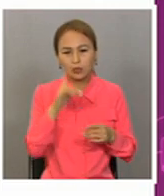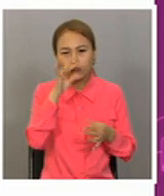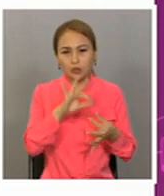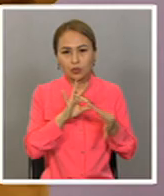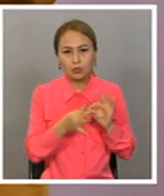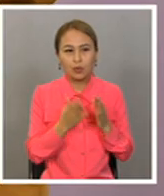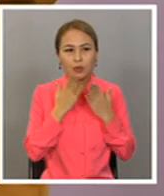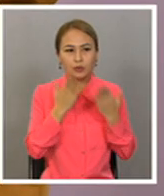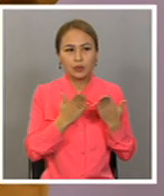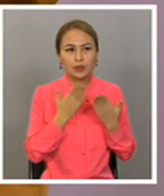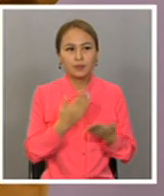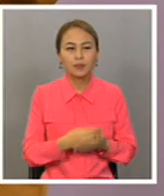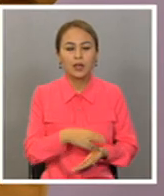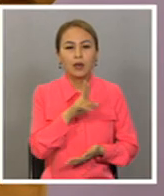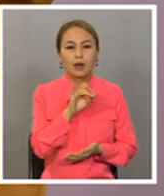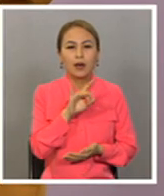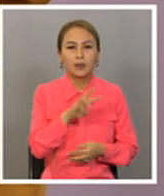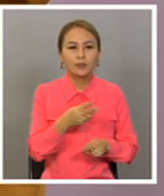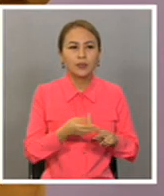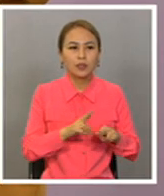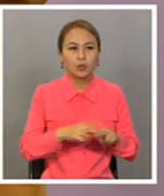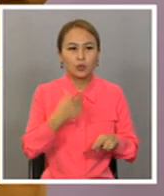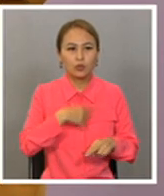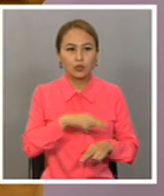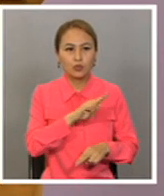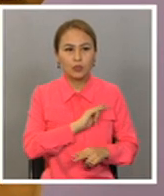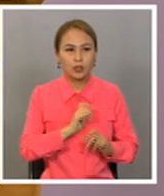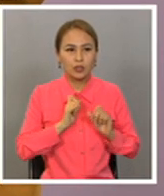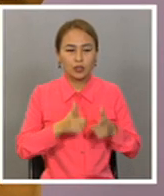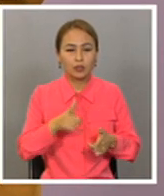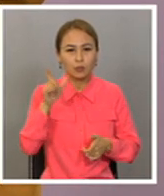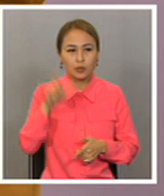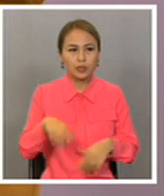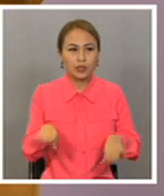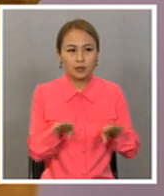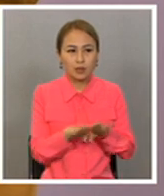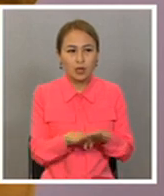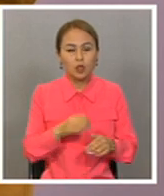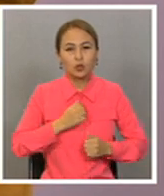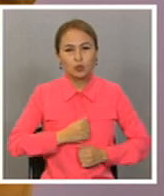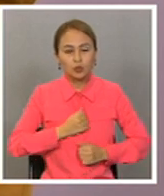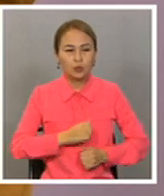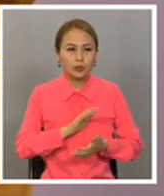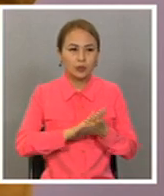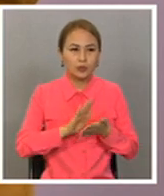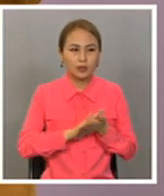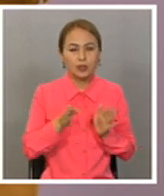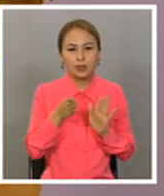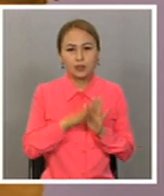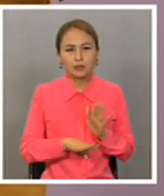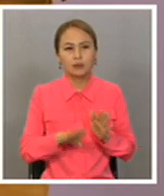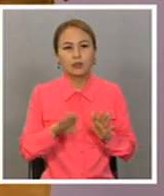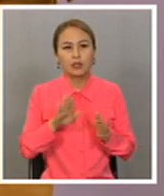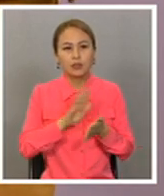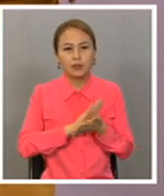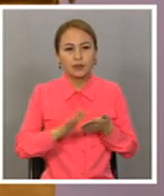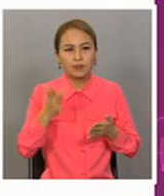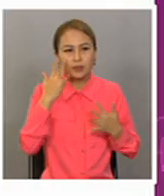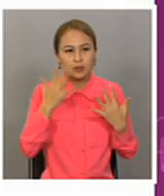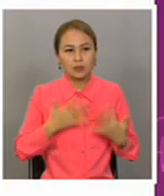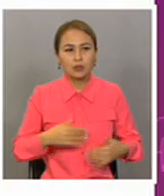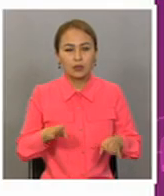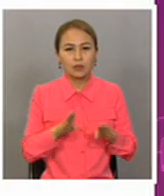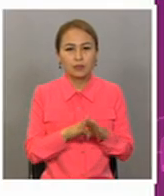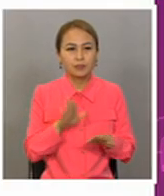оқыңдар. Кәрім деген өзі жұмысқа тәуір жігіт болса да, жуынып, кірсіз көйлек киіп, таза жүрумен ісі жоқ